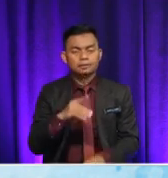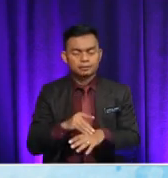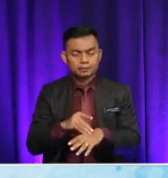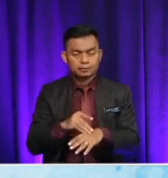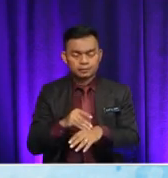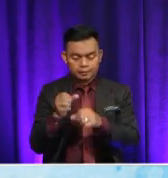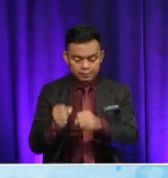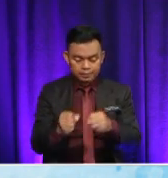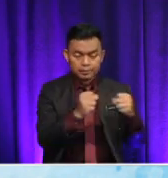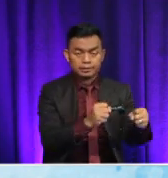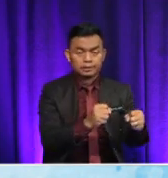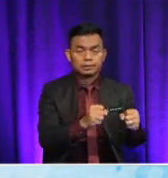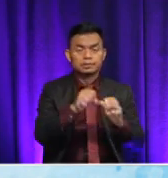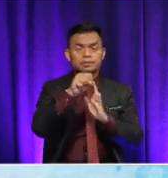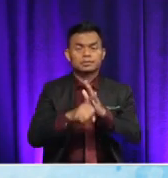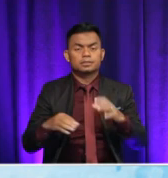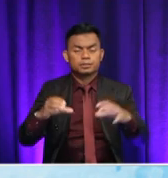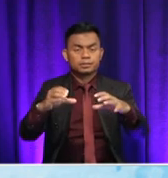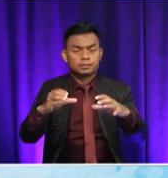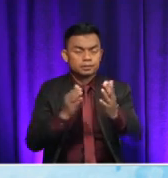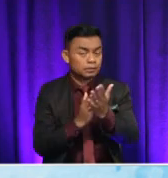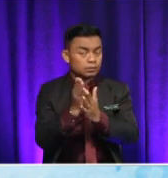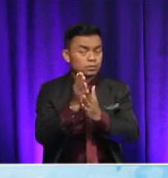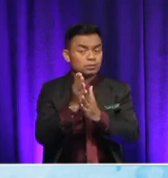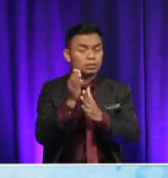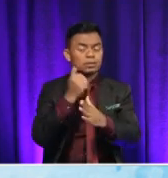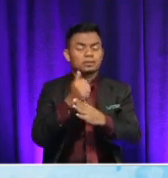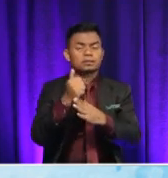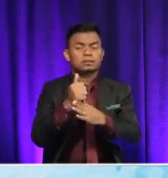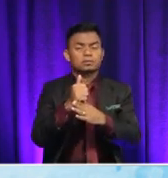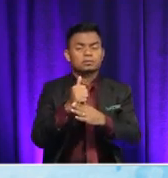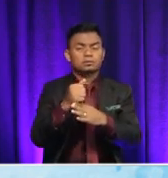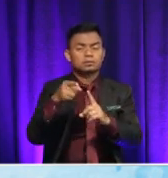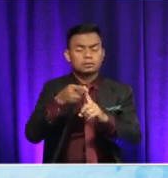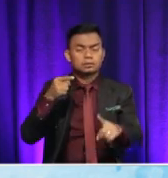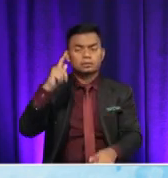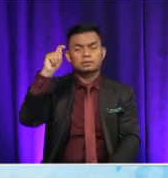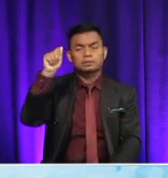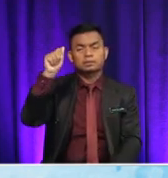terus ataupun daripada tangkiai Oke Betul maknanya